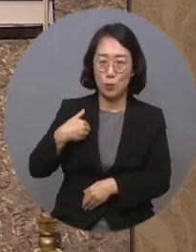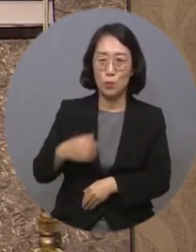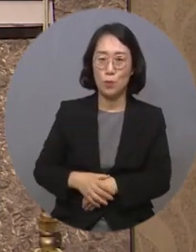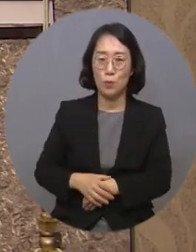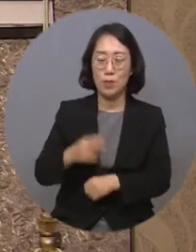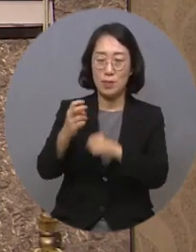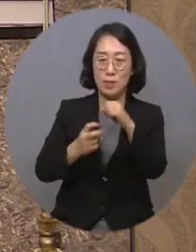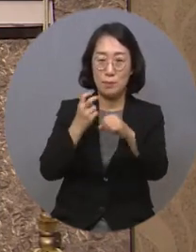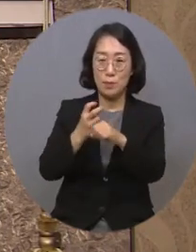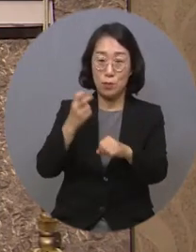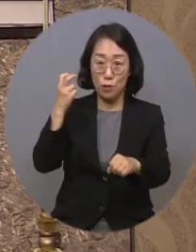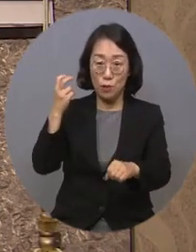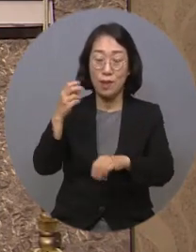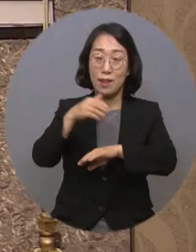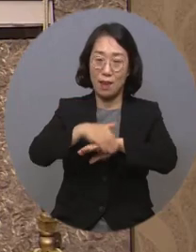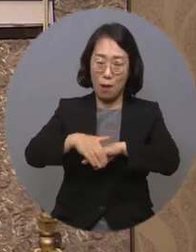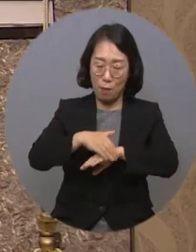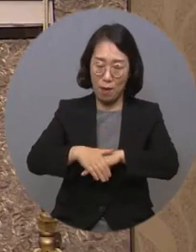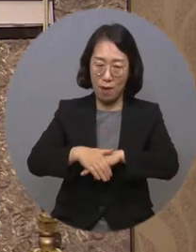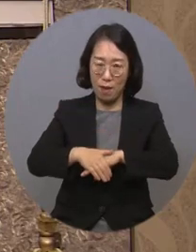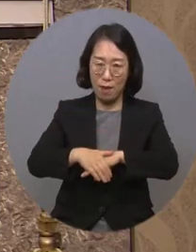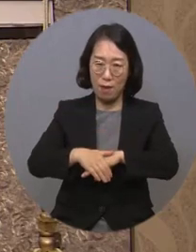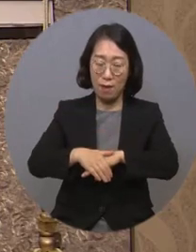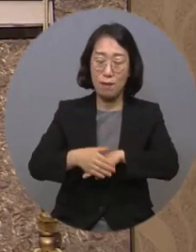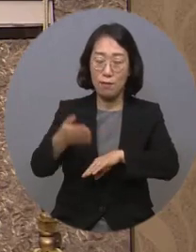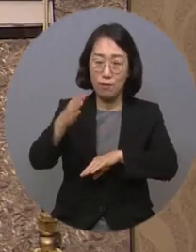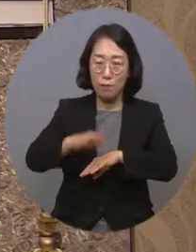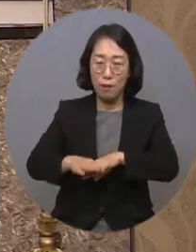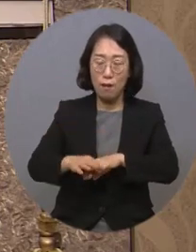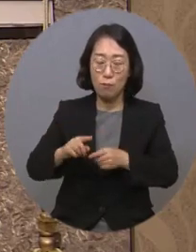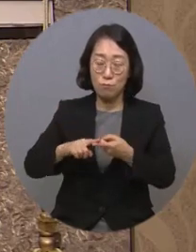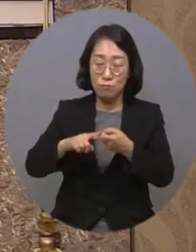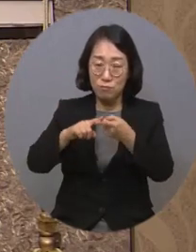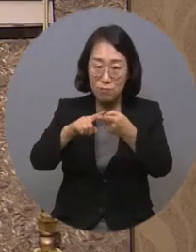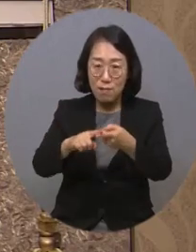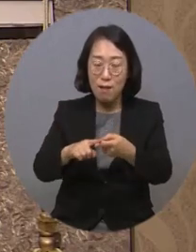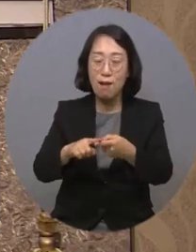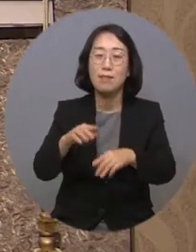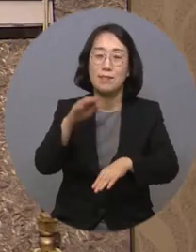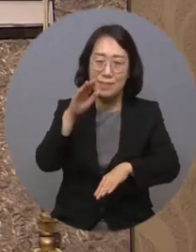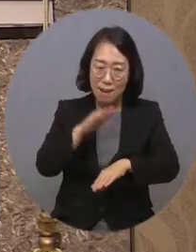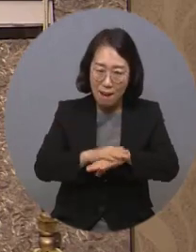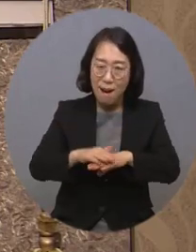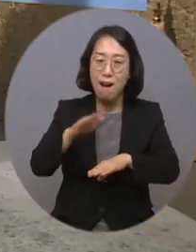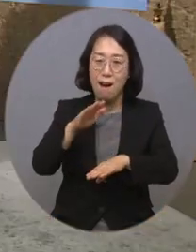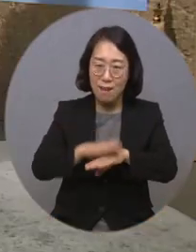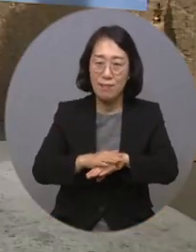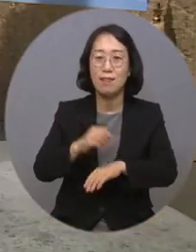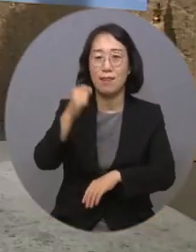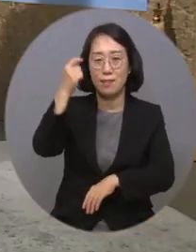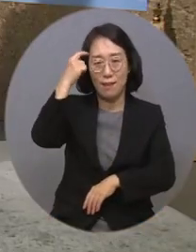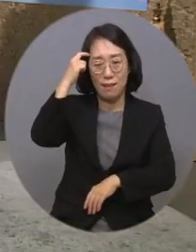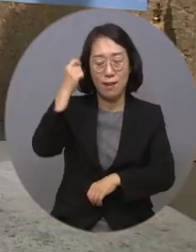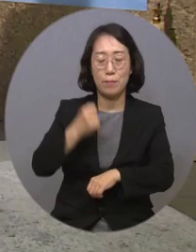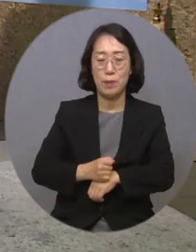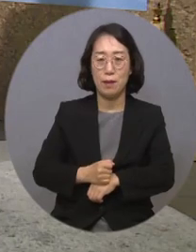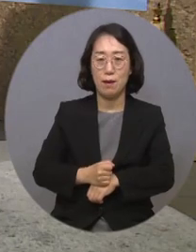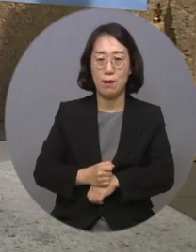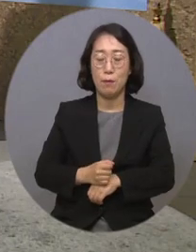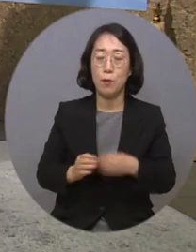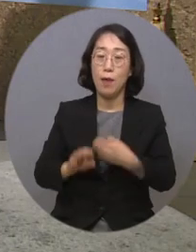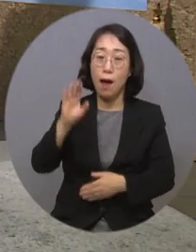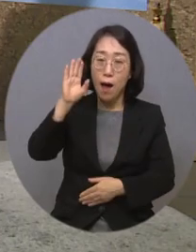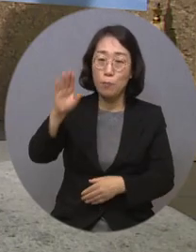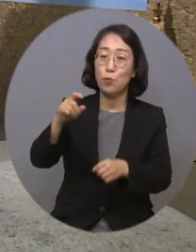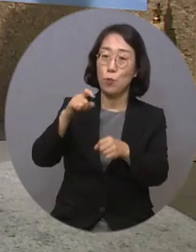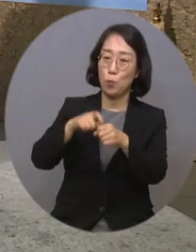20년 전에 계획이 가지고 했지만 그래도 너무 잘했다 네. 그런 생각이 들더라고요. 예. 그렇다면 앞으로의 목표와